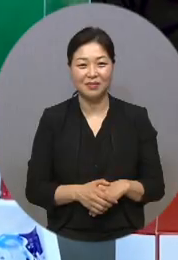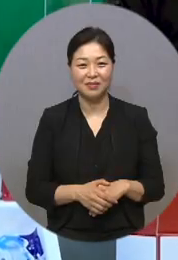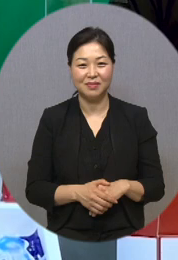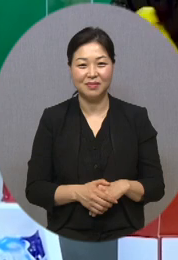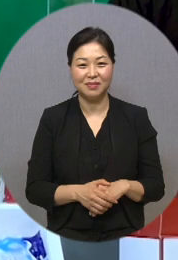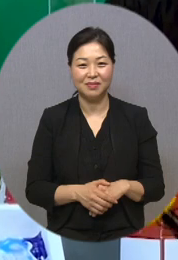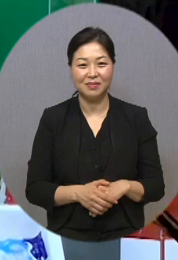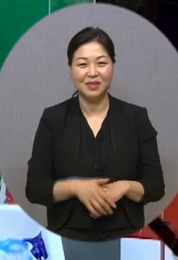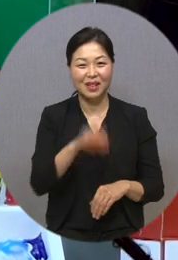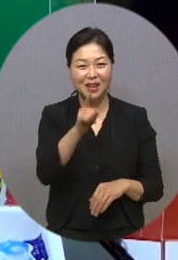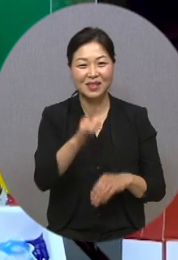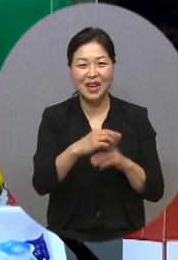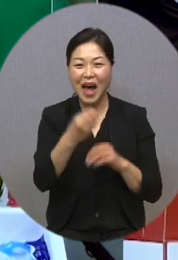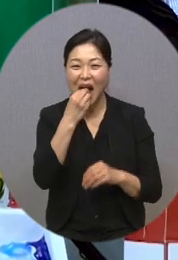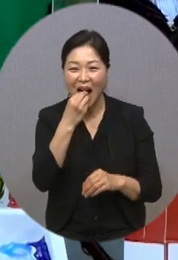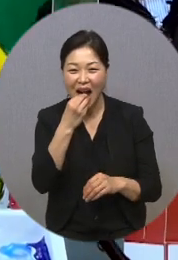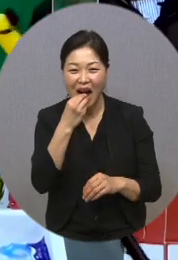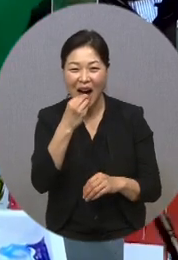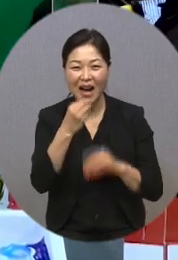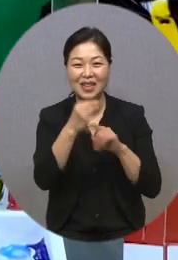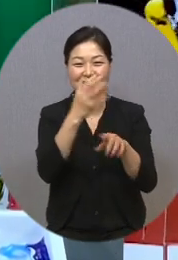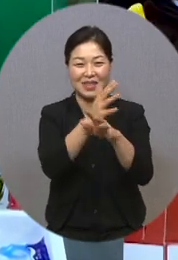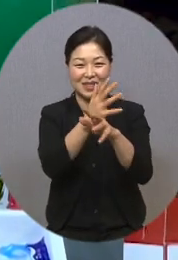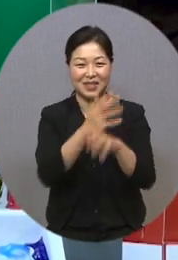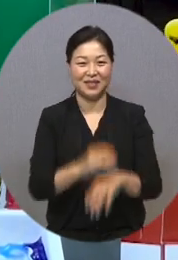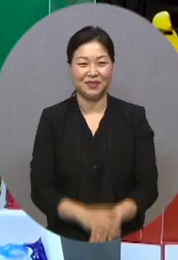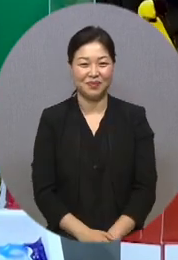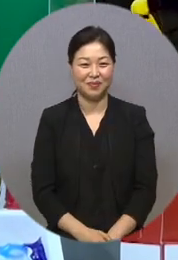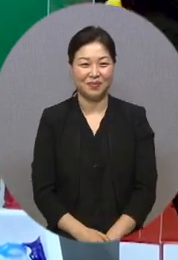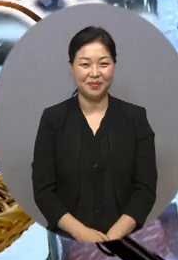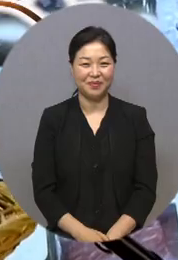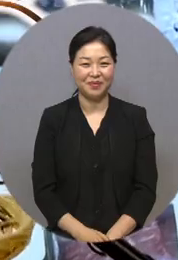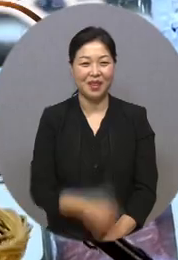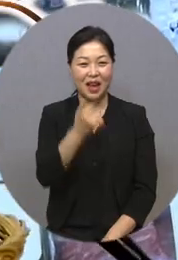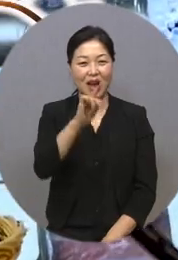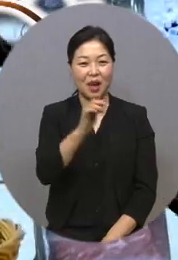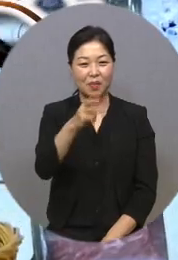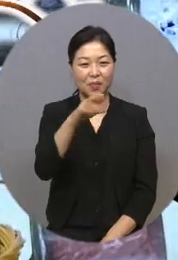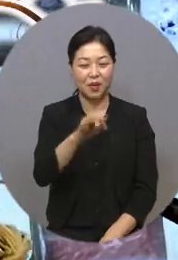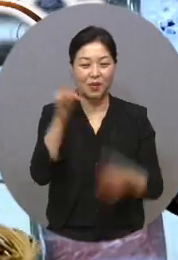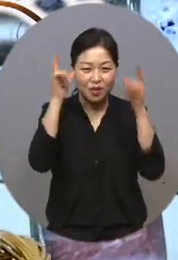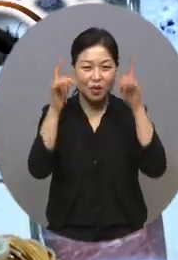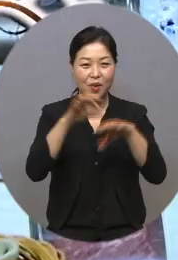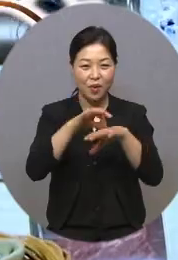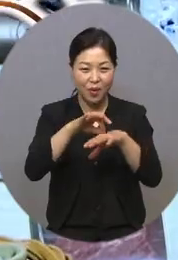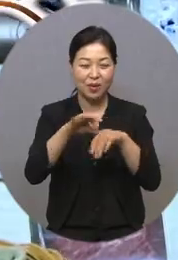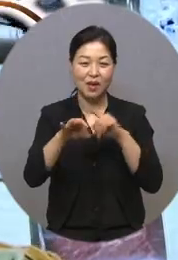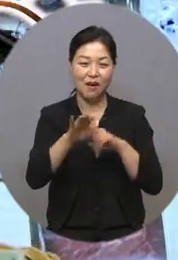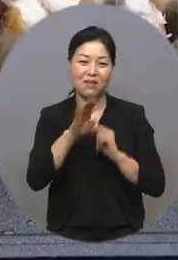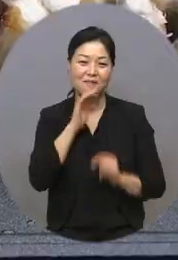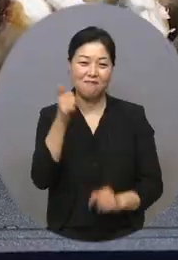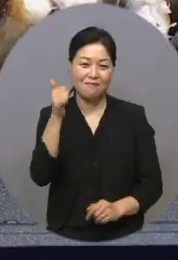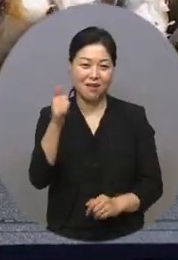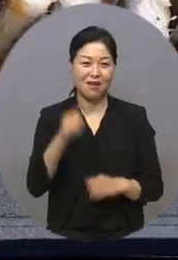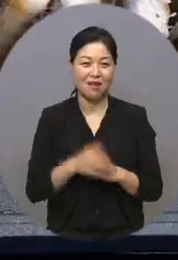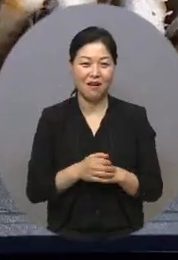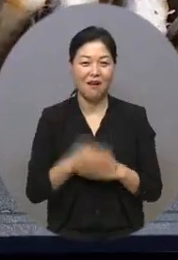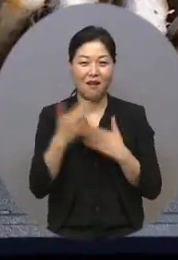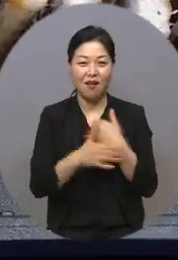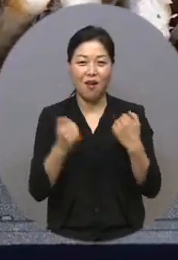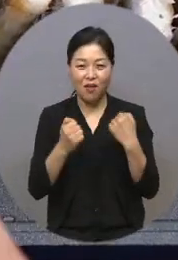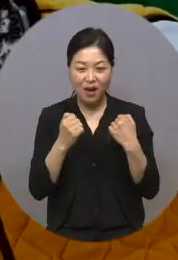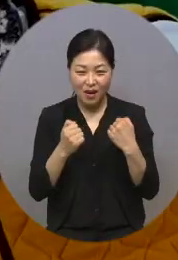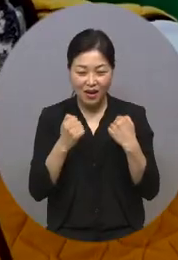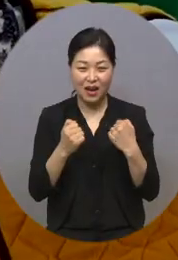아 진짜 요러다 이놈 없네 보자. 한평 소고기 앞에는 약해질 수밖에 없어. 건강한 밥상을 책임져 드리겠습니다. 야